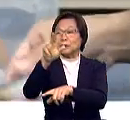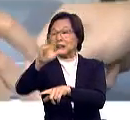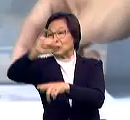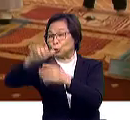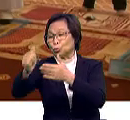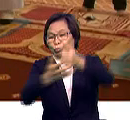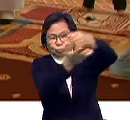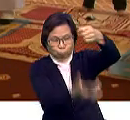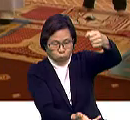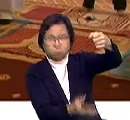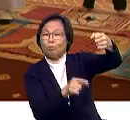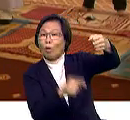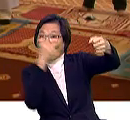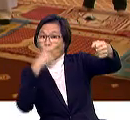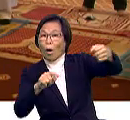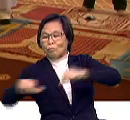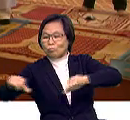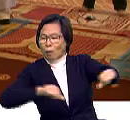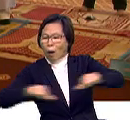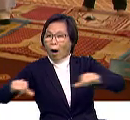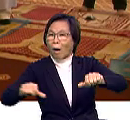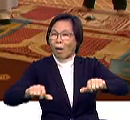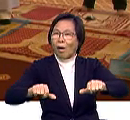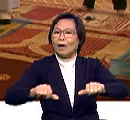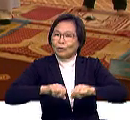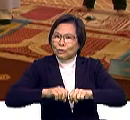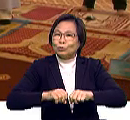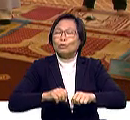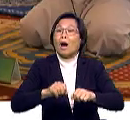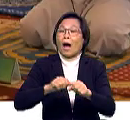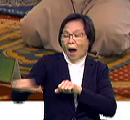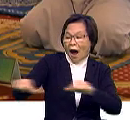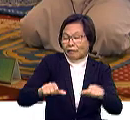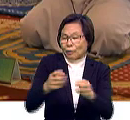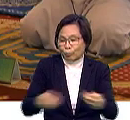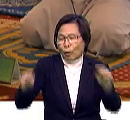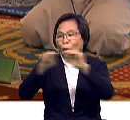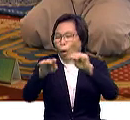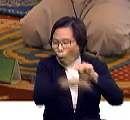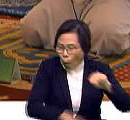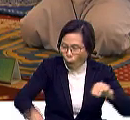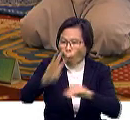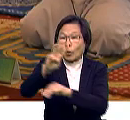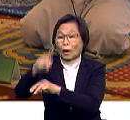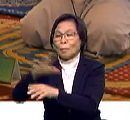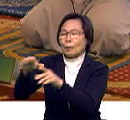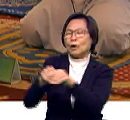RM9.23 juta telah diperuntukkan bagi aktiviti pengimarahan masjid di seluruh wilayah persekutuan,